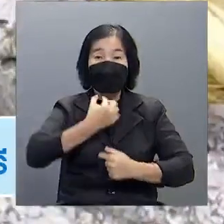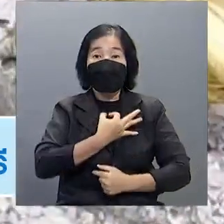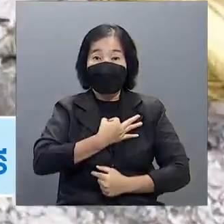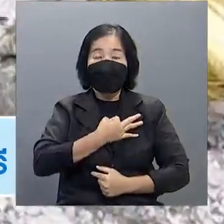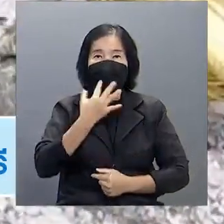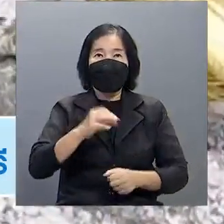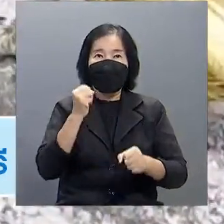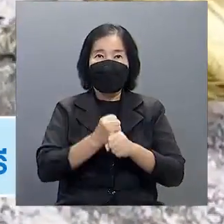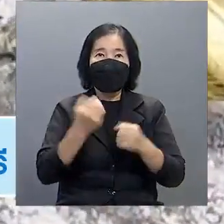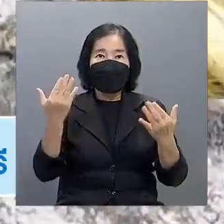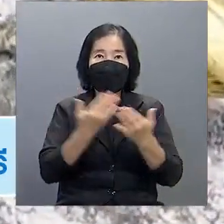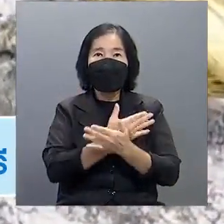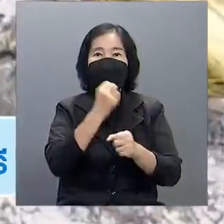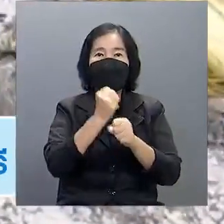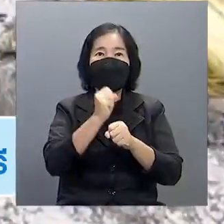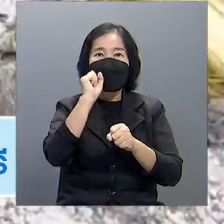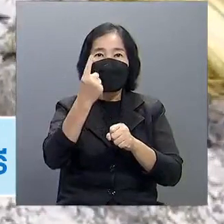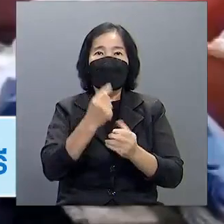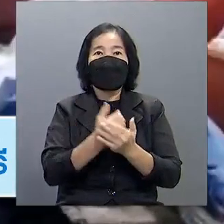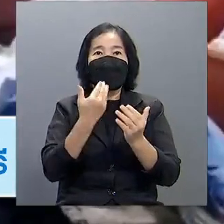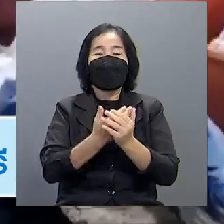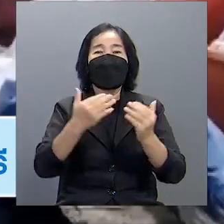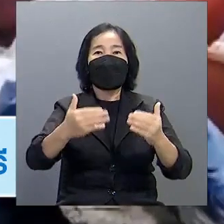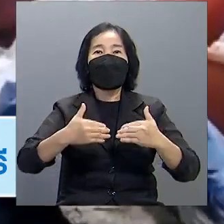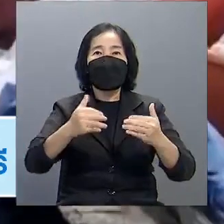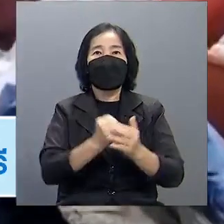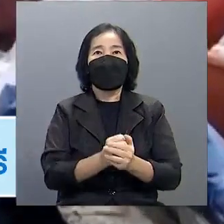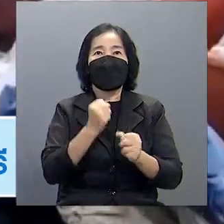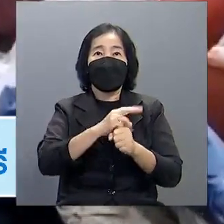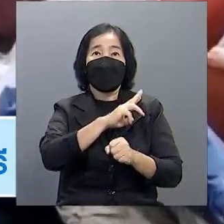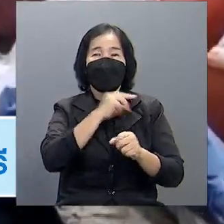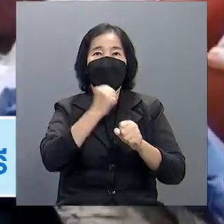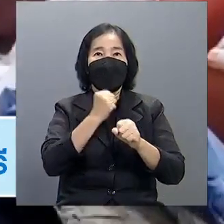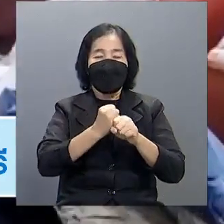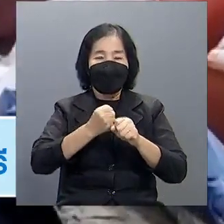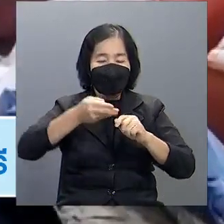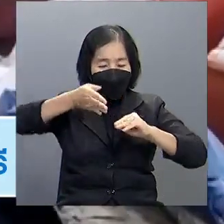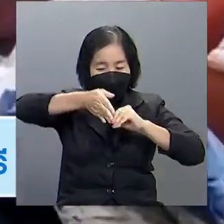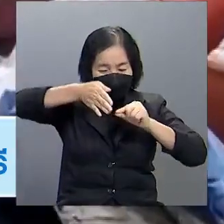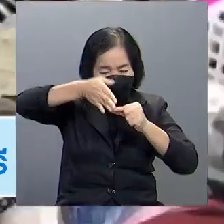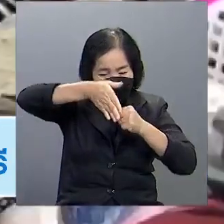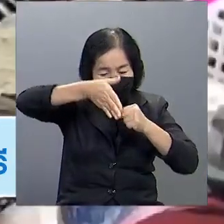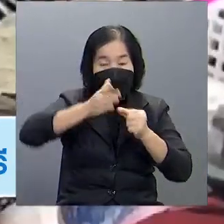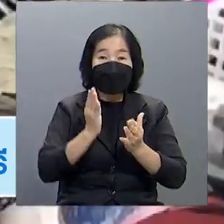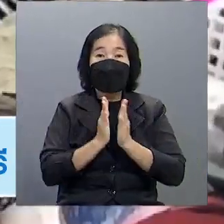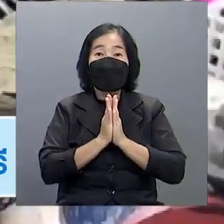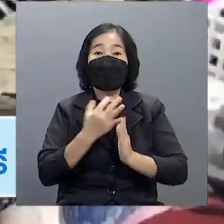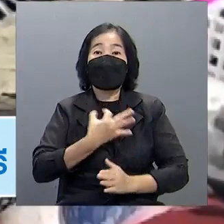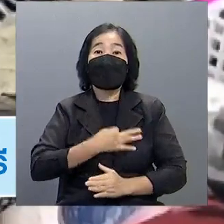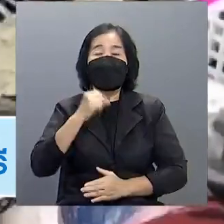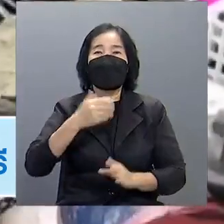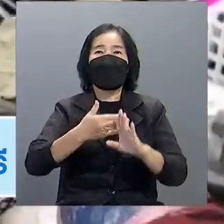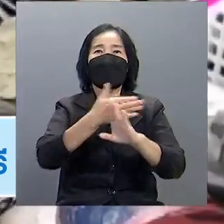างรายได้เสริมนะคะคุณมนตรีเนี่ยประกอบอาชีพช่างเลี่ยมกรอบพระมากว่า10ปีแล้วค่ะแล้วมีช่วงนึงที่งานเลี่ยมกรอบพระเนี่ยไม่ค่อยจะ